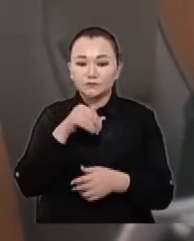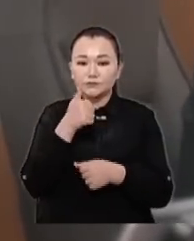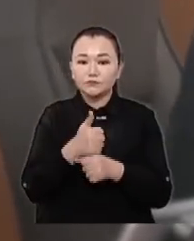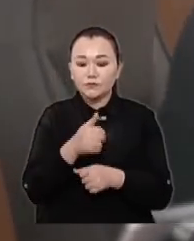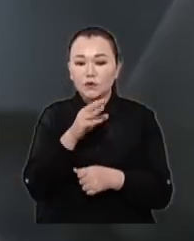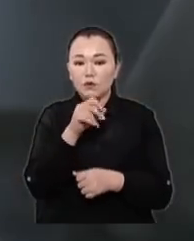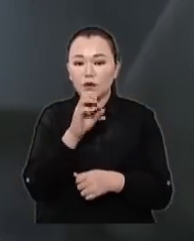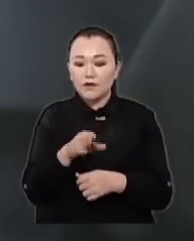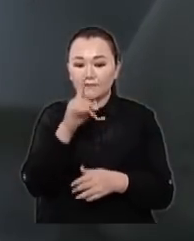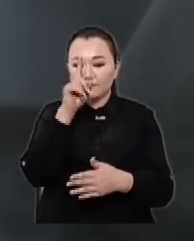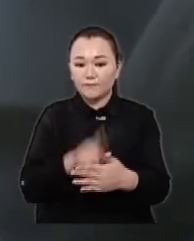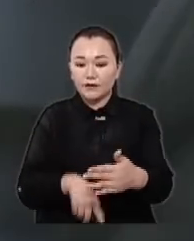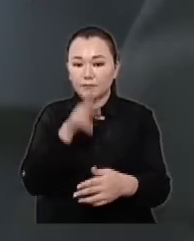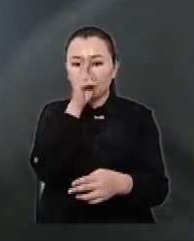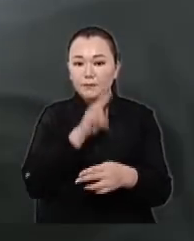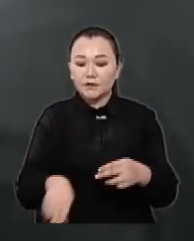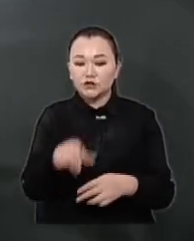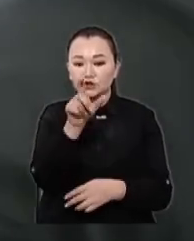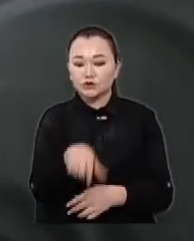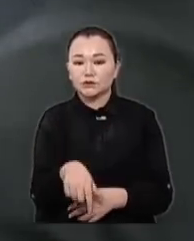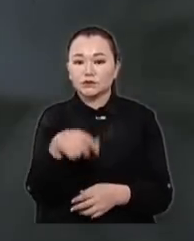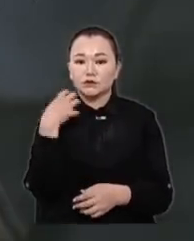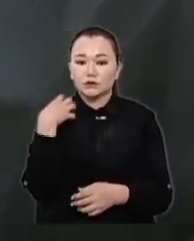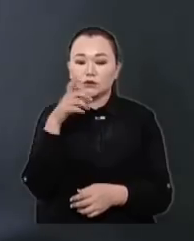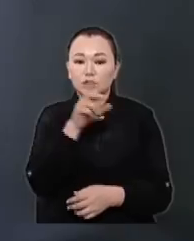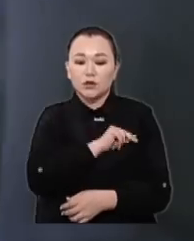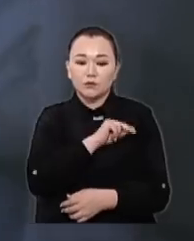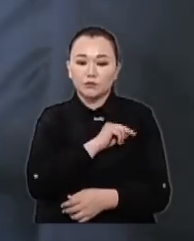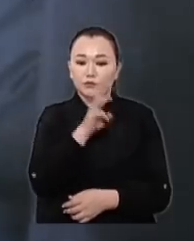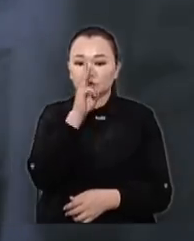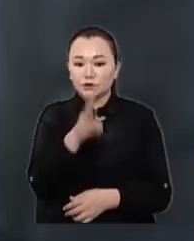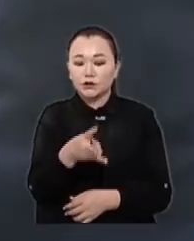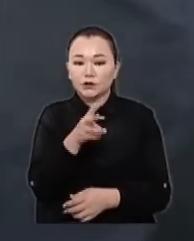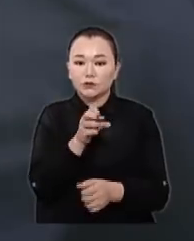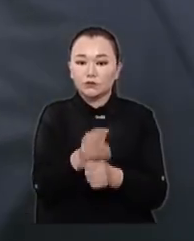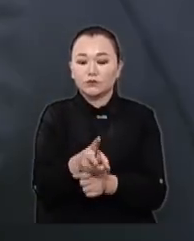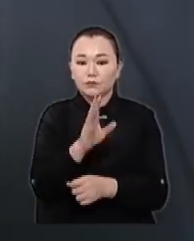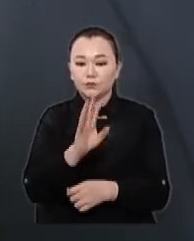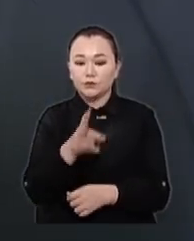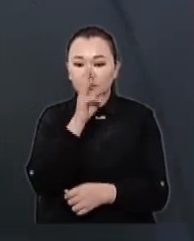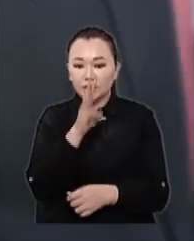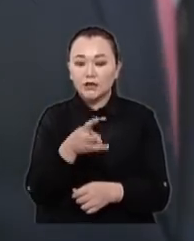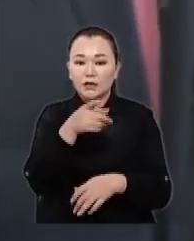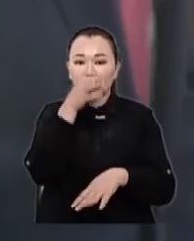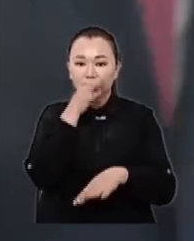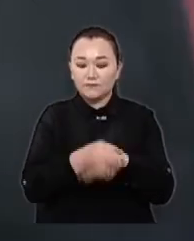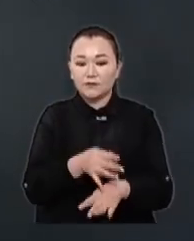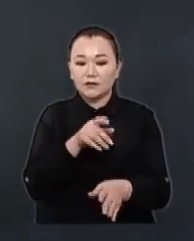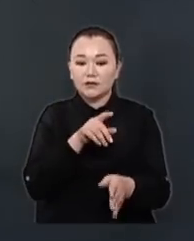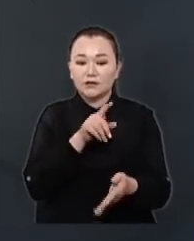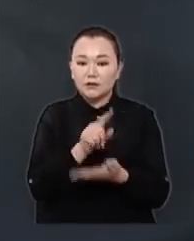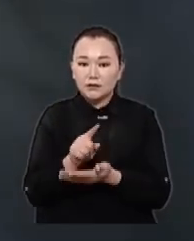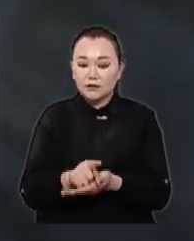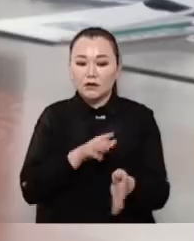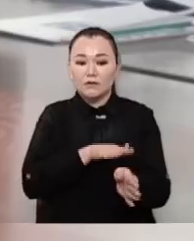Жомарт Тоқаевтың сенімін жоғалтқан ақжағалылар жұмыстан 3 жылға қуылатын болды. Яғни өзіне жүктелген міндетті